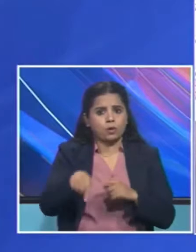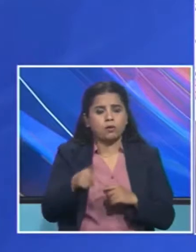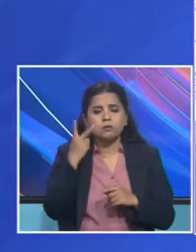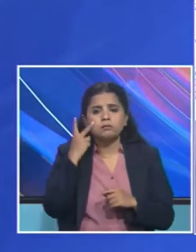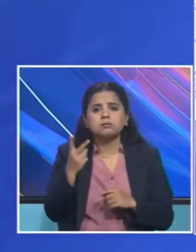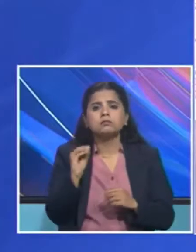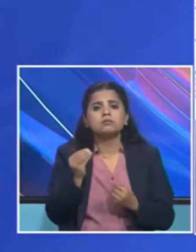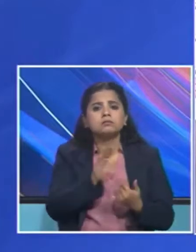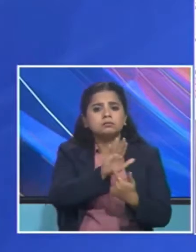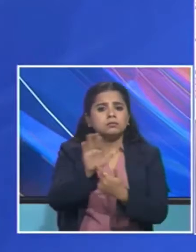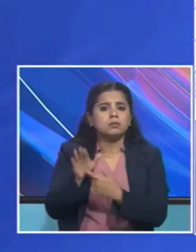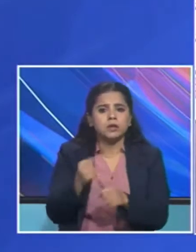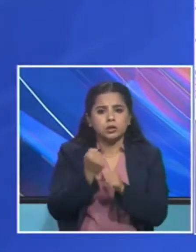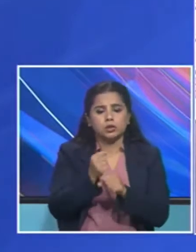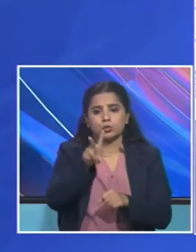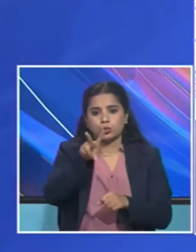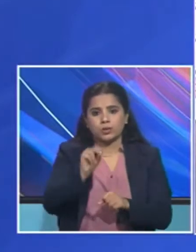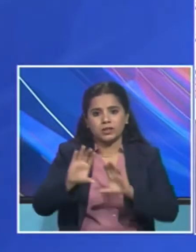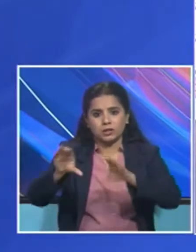अध्यक्षता में G20 ग्रुप की